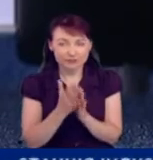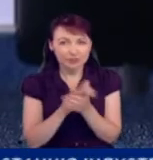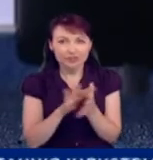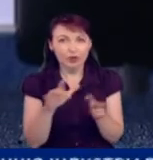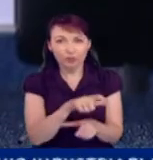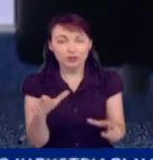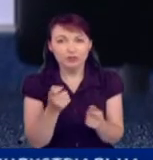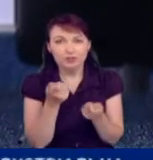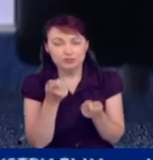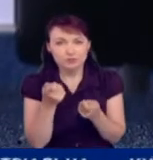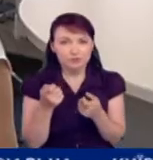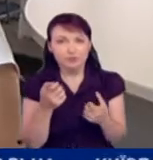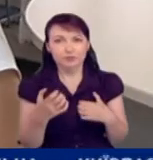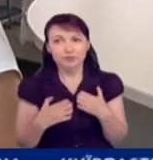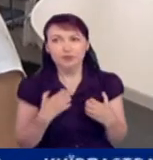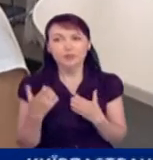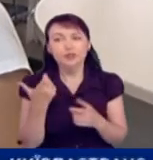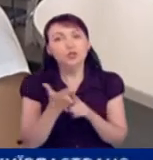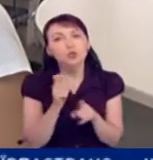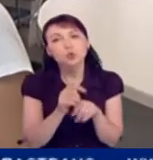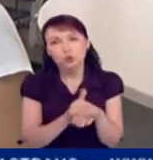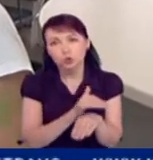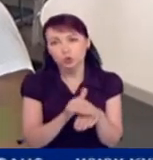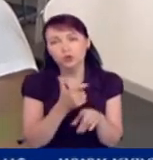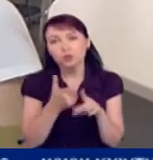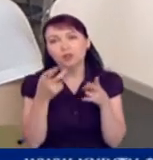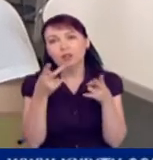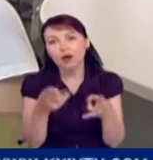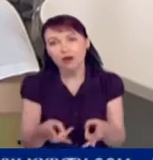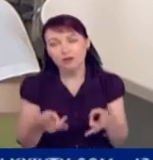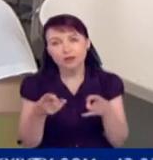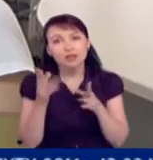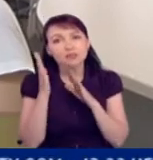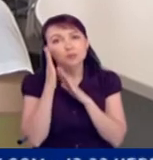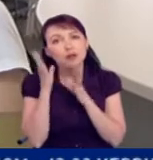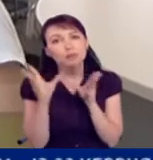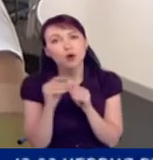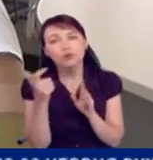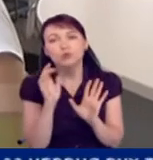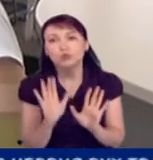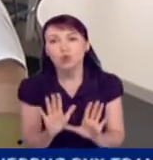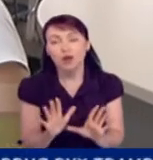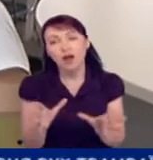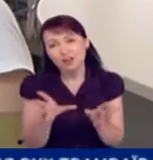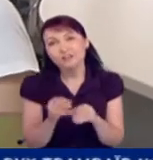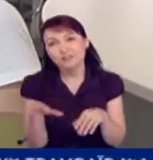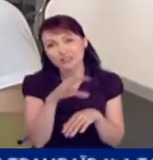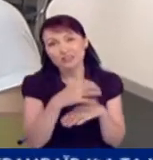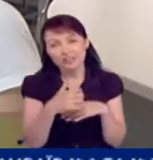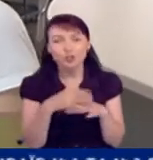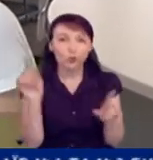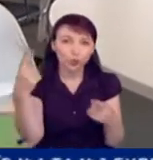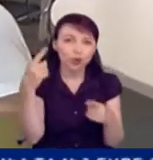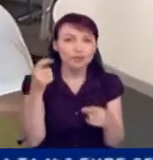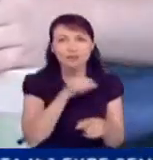люди їх трішки пантеличать. Вони дуже добрі, дуже лагідні, вони сплять тільки своїми хазяївами, але як всі кішки, вони гуляють